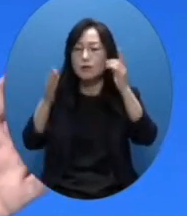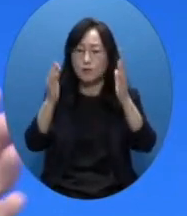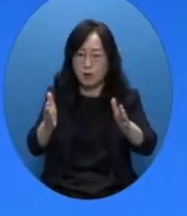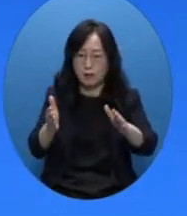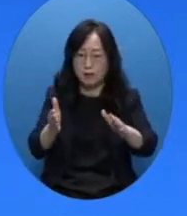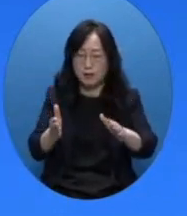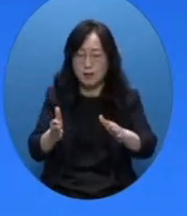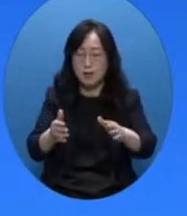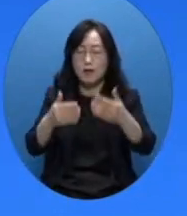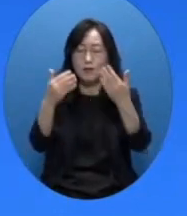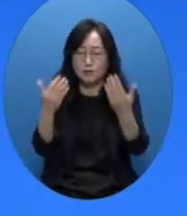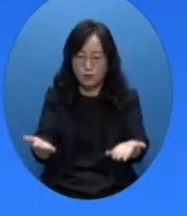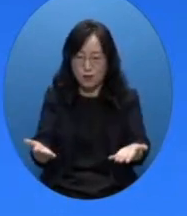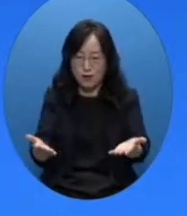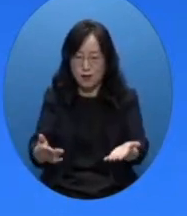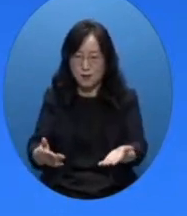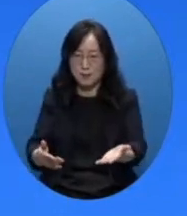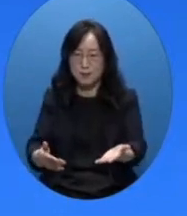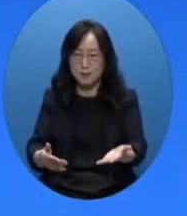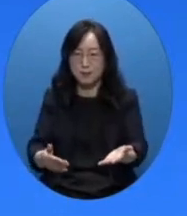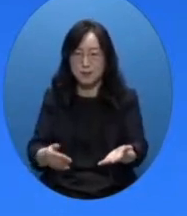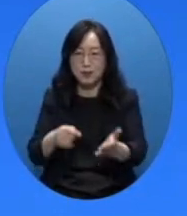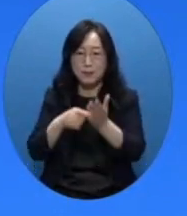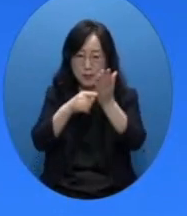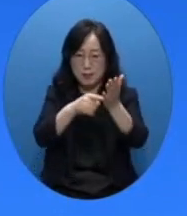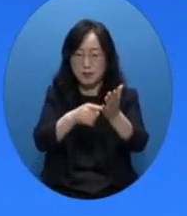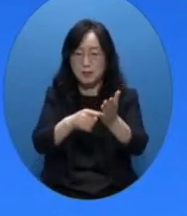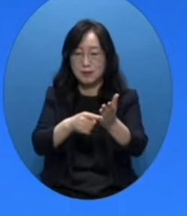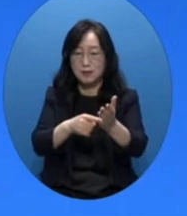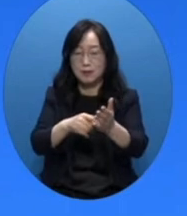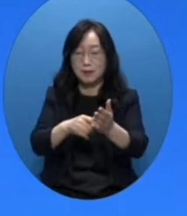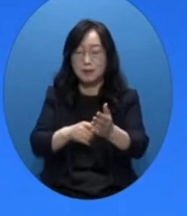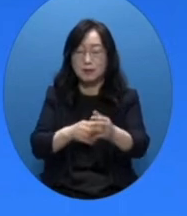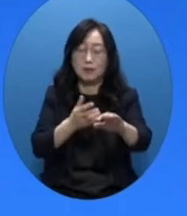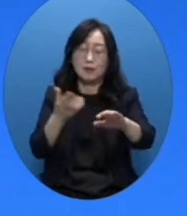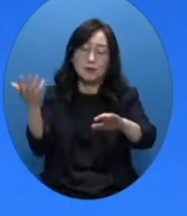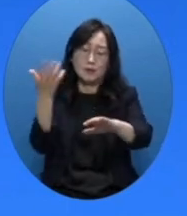휴가를 내서 가족들과 가다가 그만 가는 길에